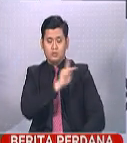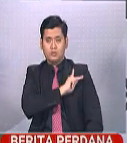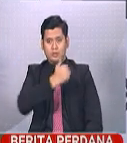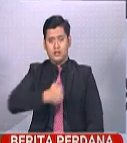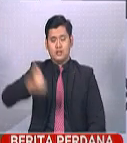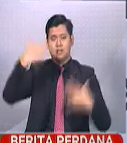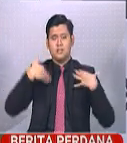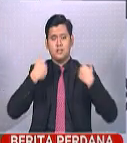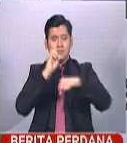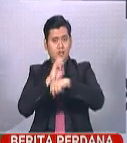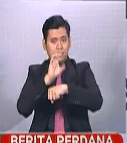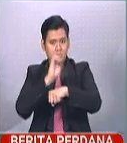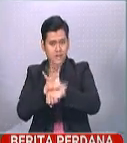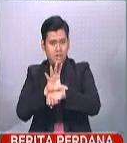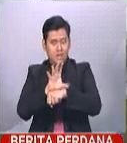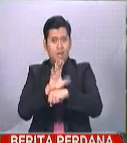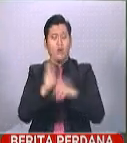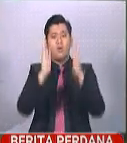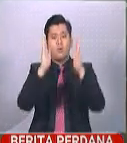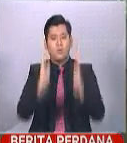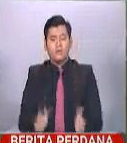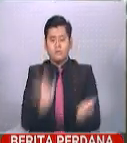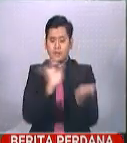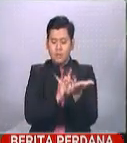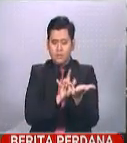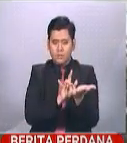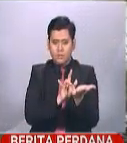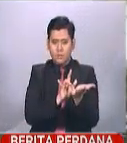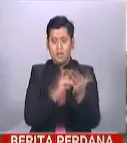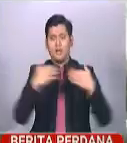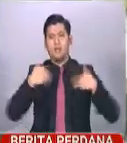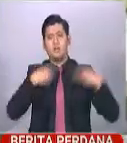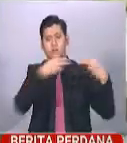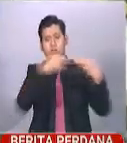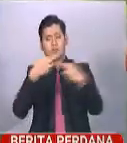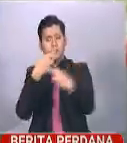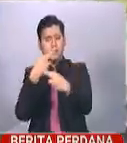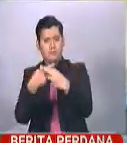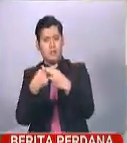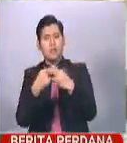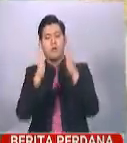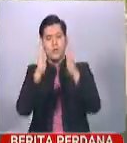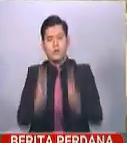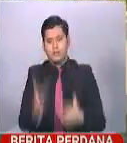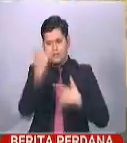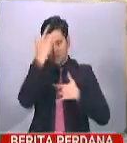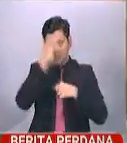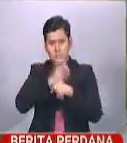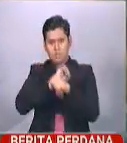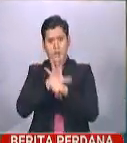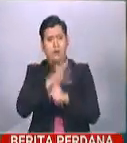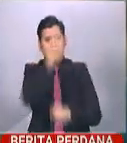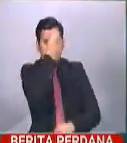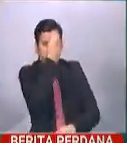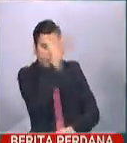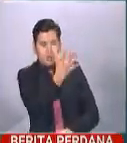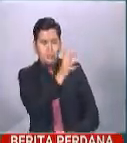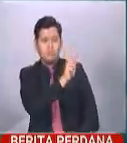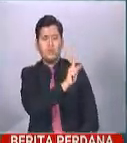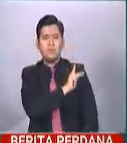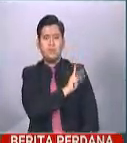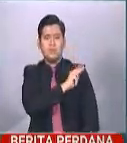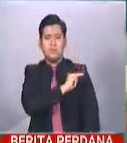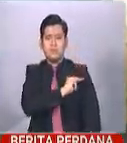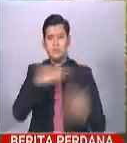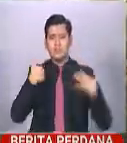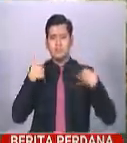dan petugas kesihatan yang punya hubung kait rapat dengan golongan yang berisiko tinggi supaya memaklumkannya kepada kementerian kesihatan dan